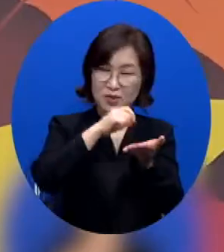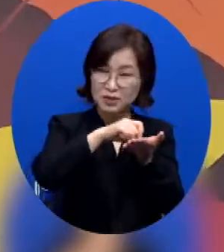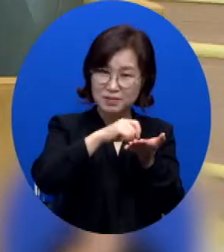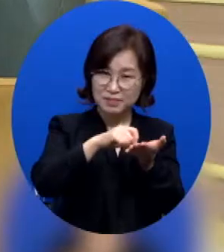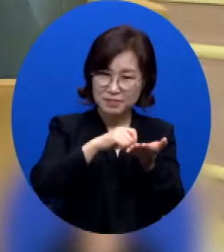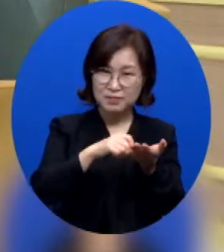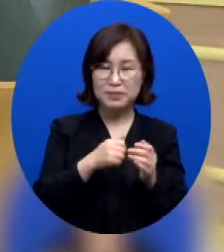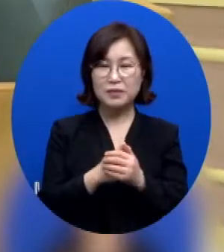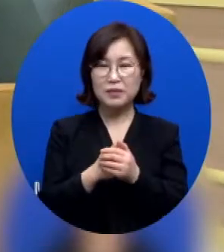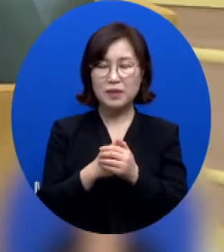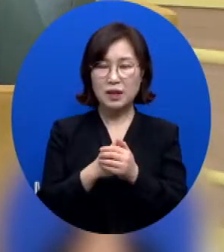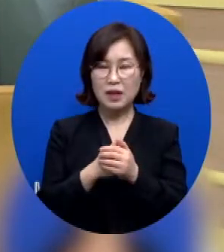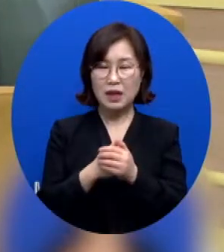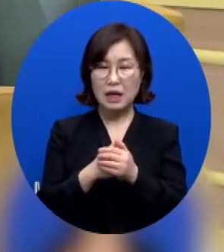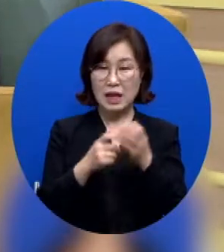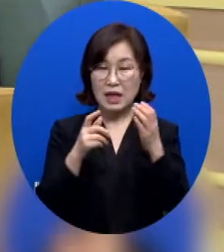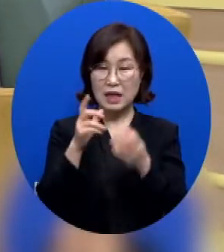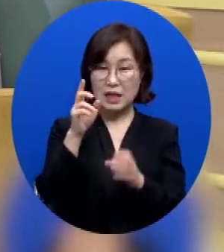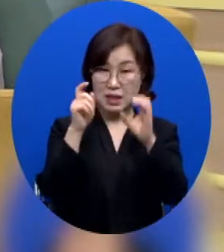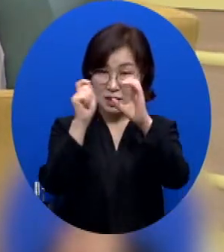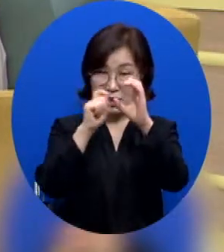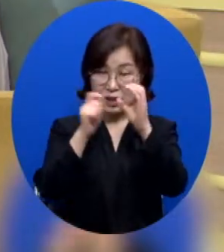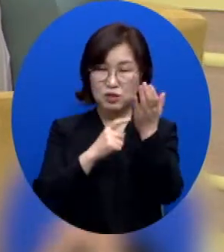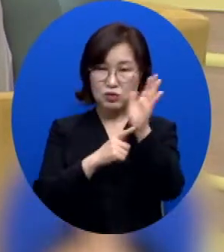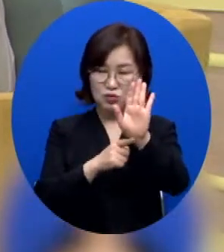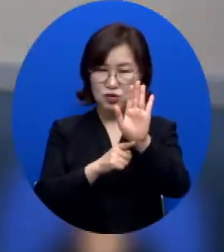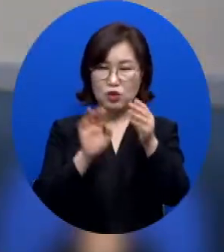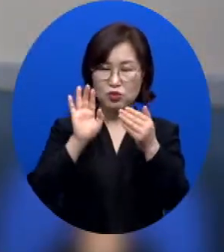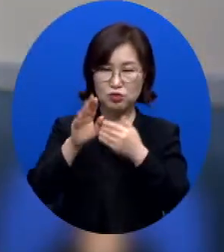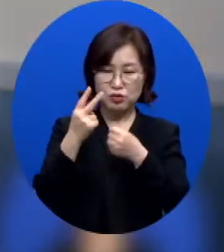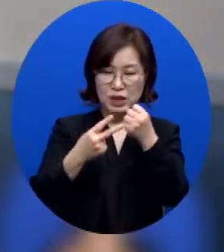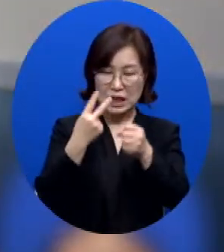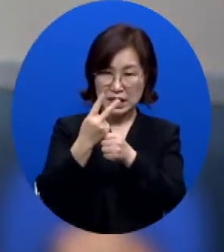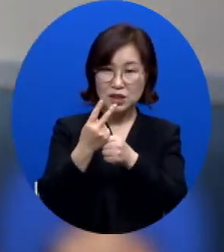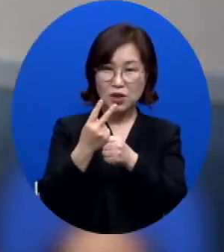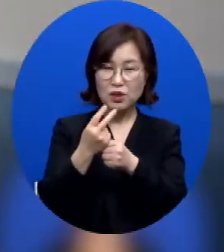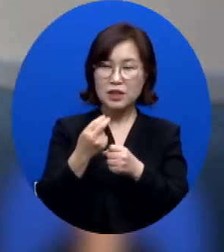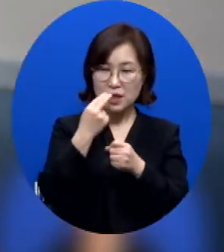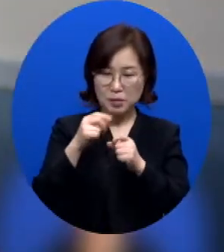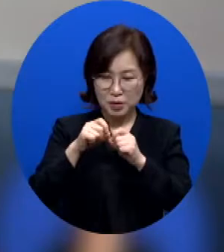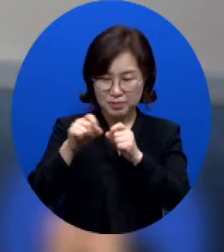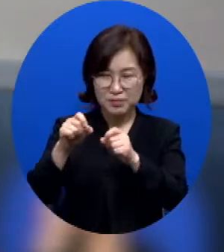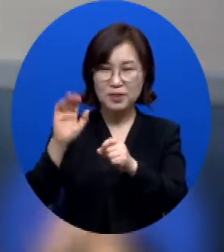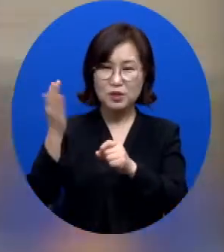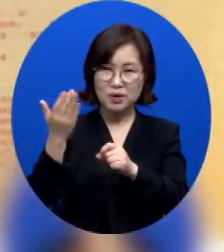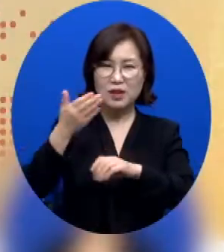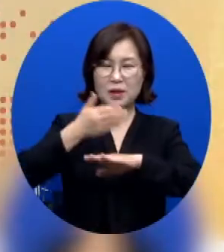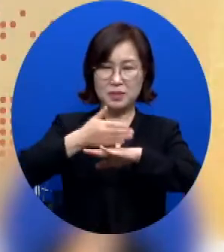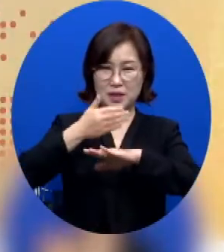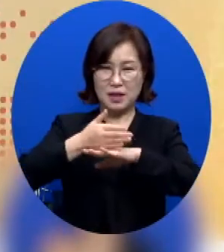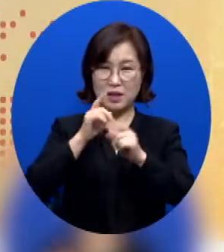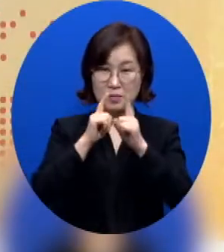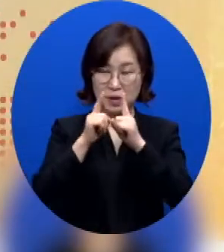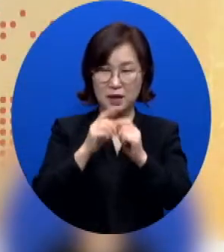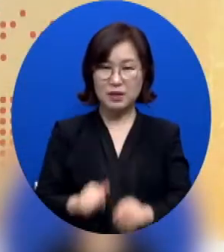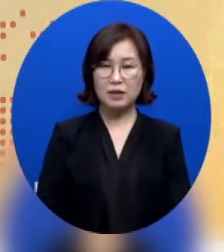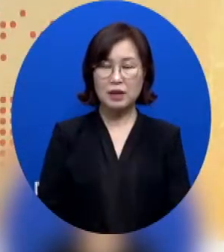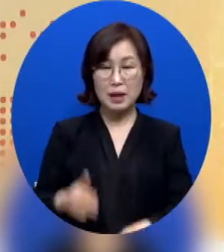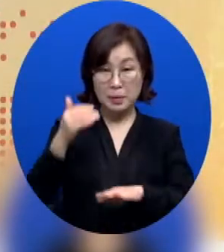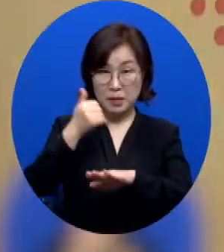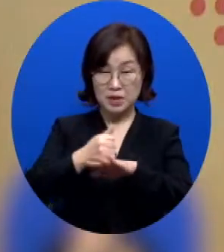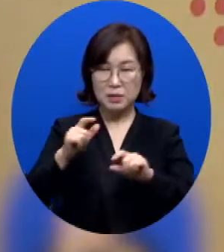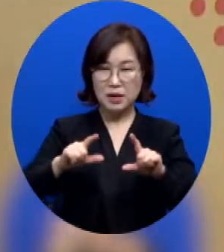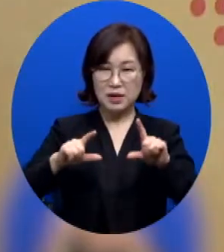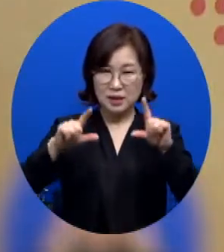준찬군 엄마는 준찬군이 CTS에 출연하며 2년간 더 살 수 있었다며 감사의 마음을 전했습니다. 마지막 날에는 특색